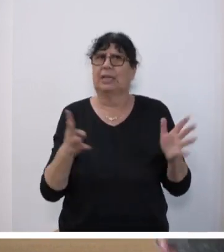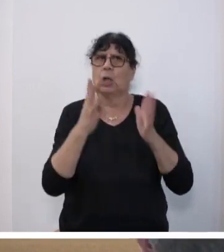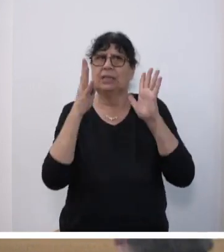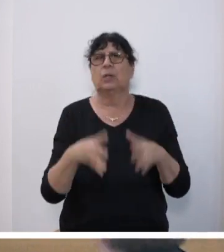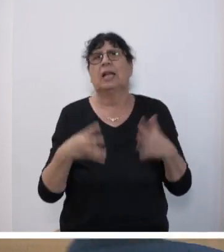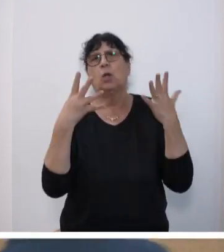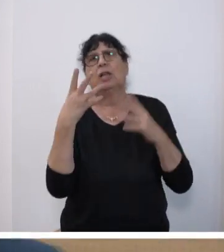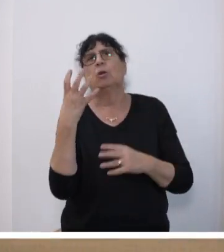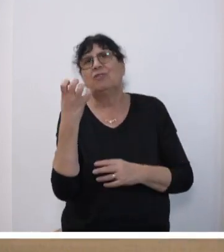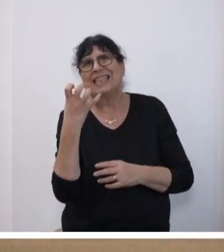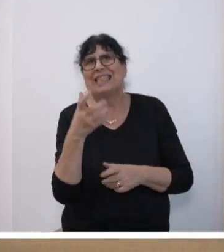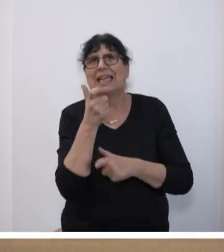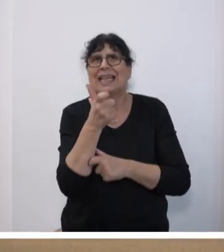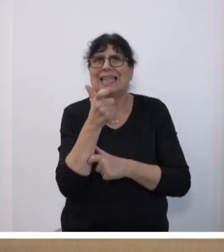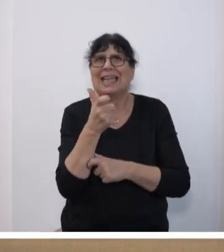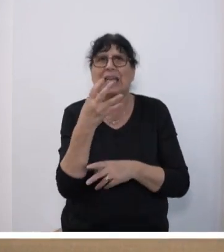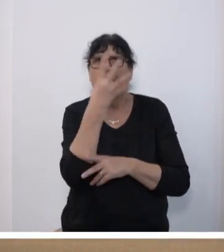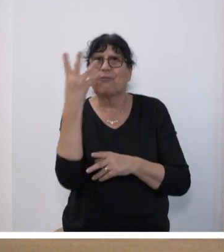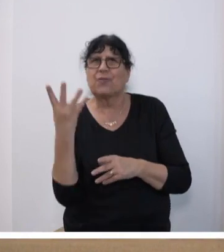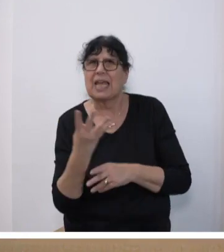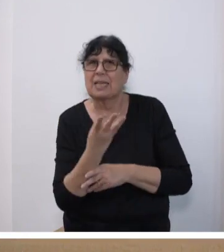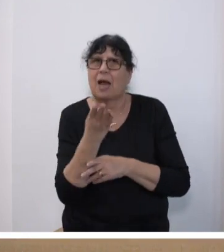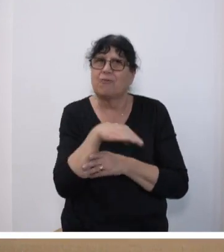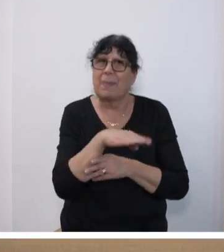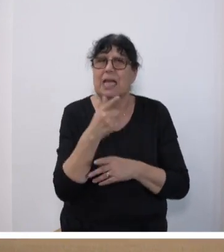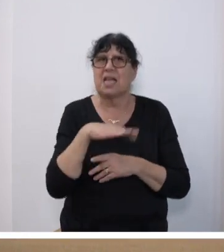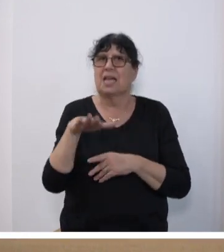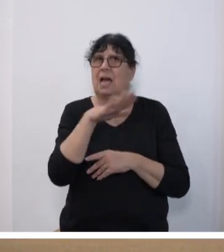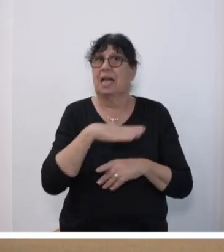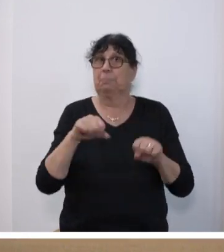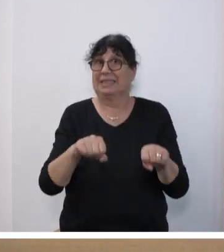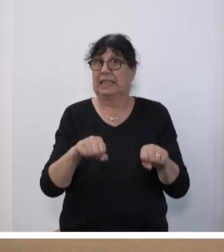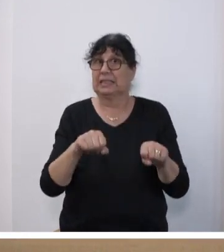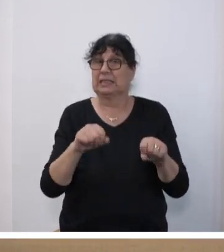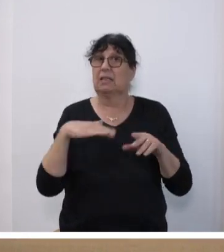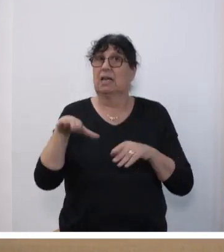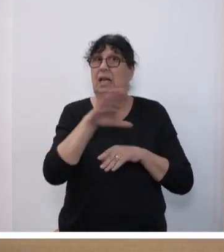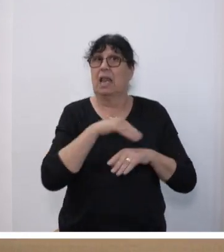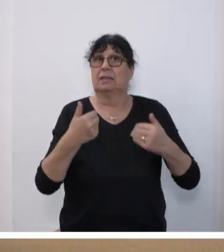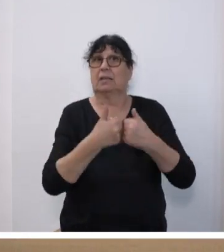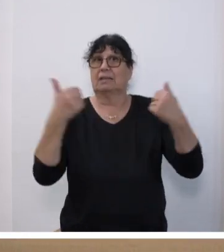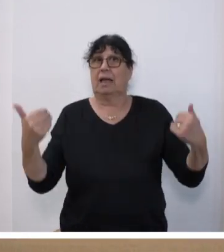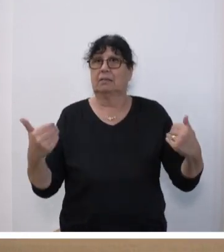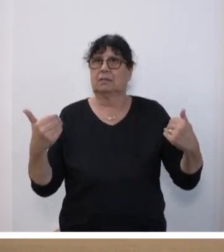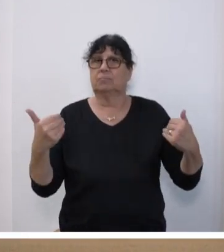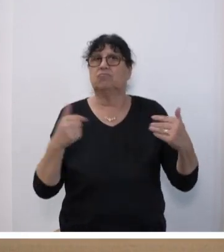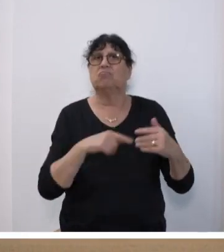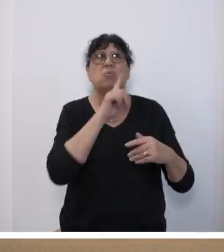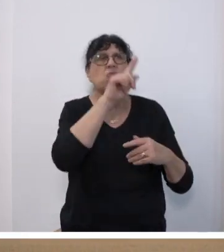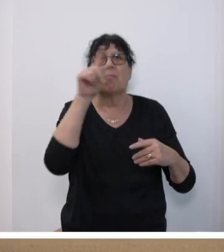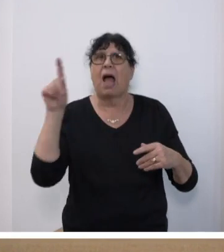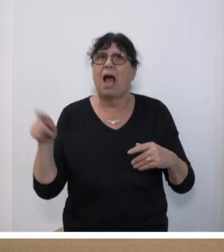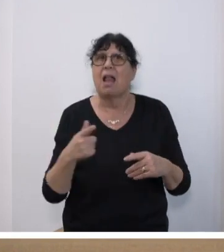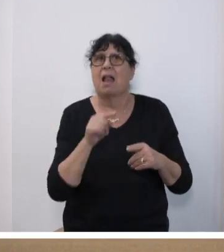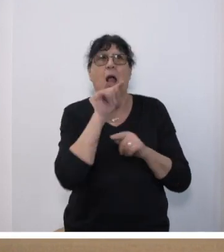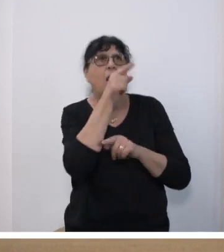1949 war der Krieg gerade einmal 4 Jahre vorbei. Das Land war besetzt, das Land war geteilt. Überall sah man noch